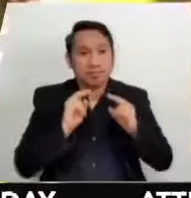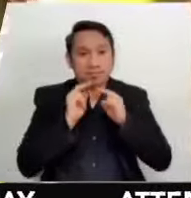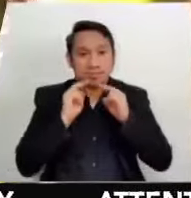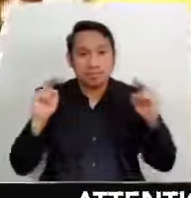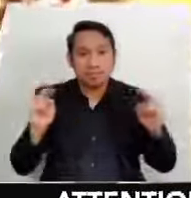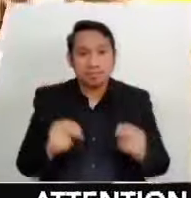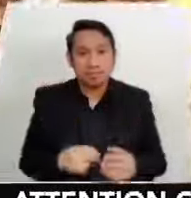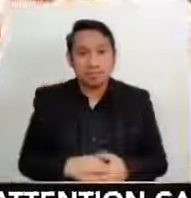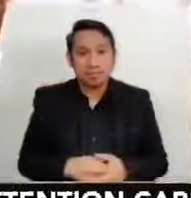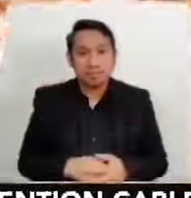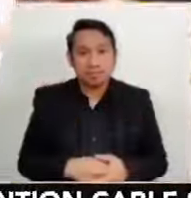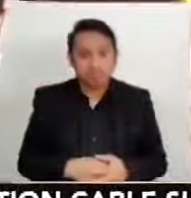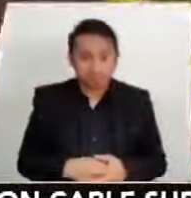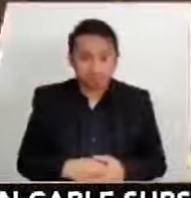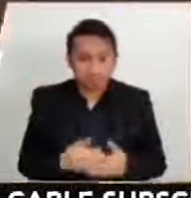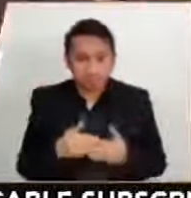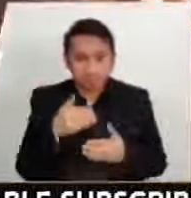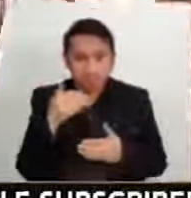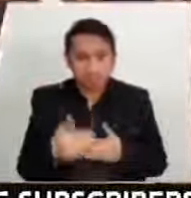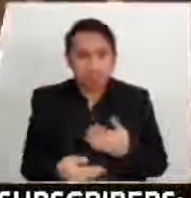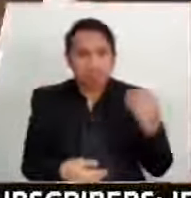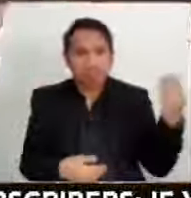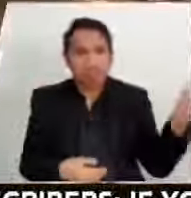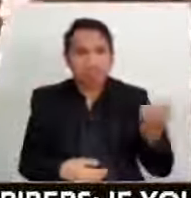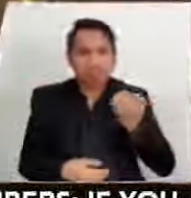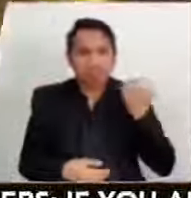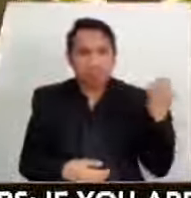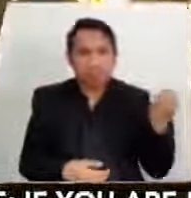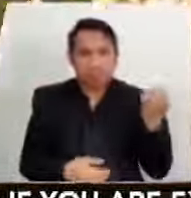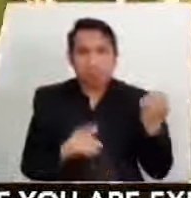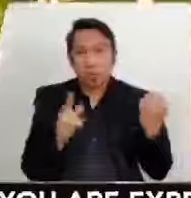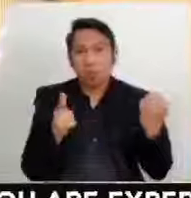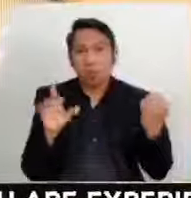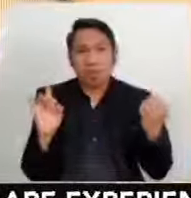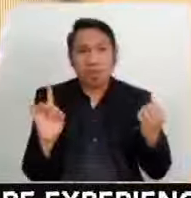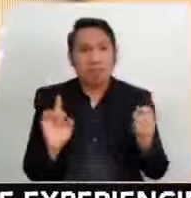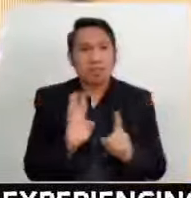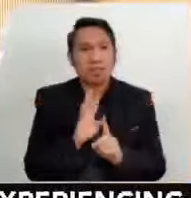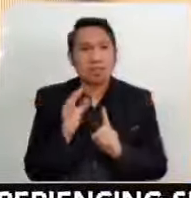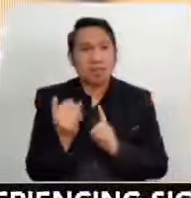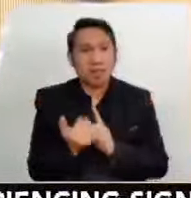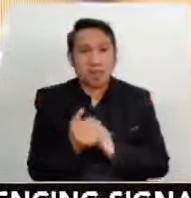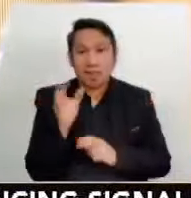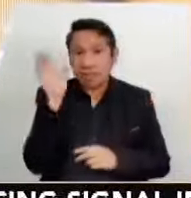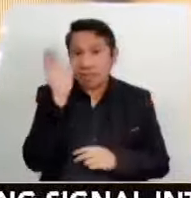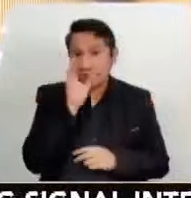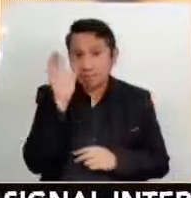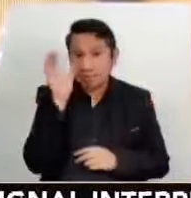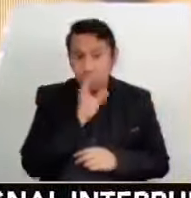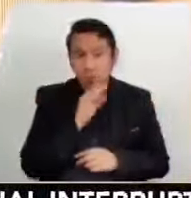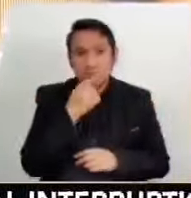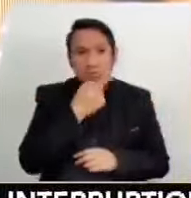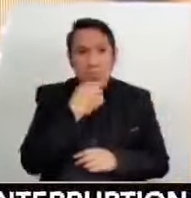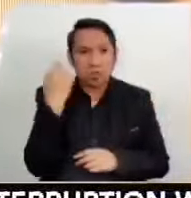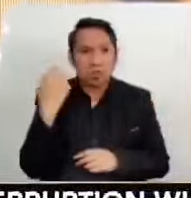isal sa state of calamity ang barangay sa Cebu City dahil ng